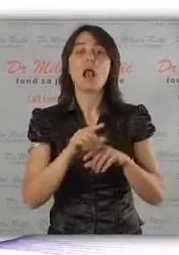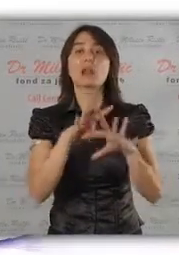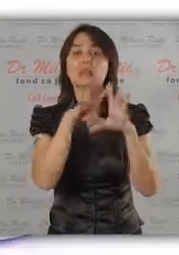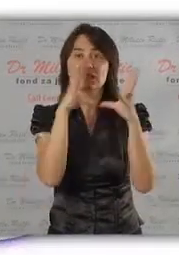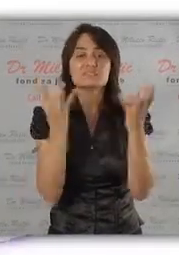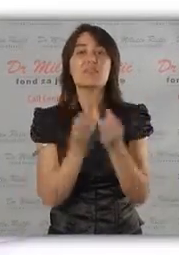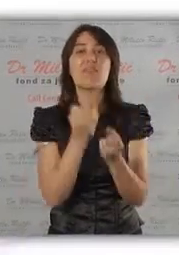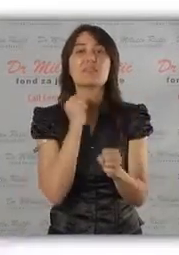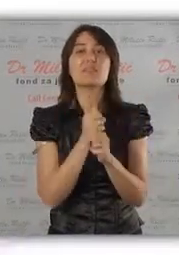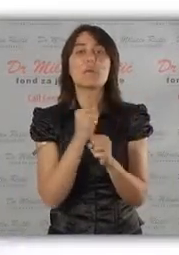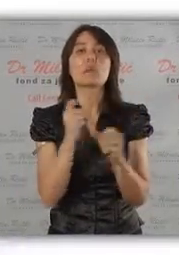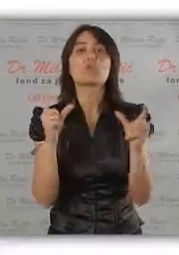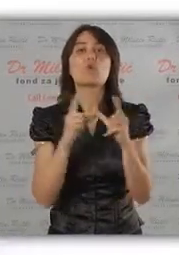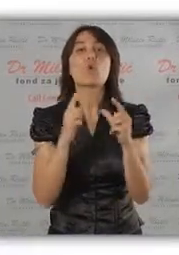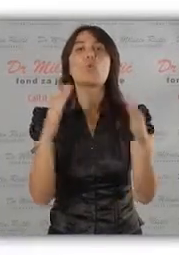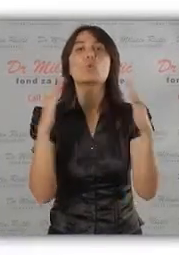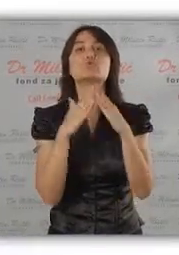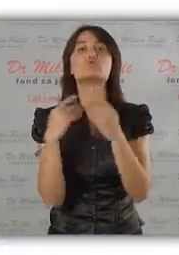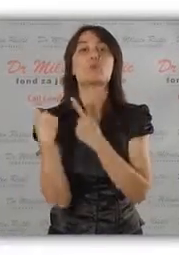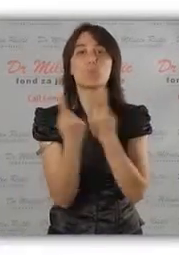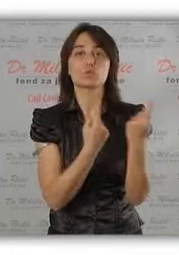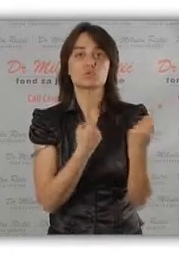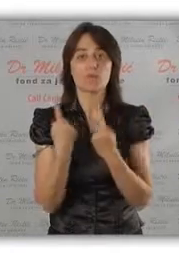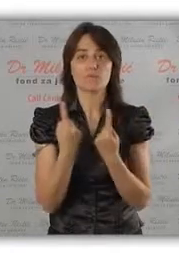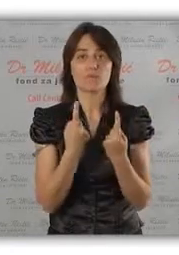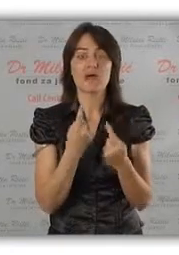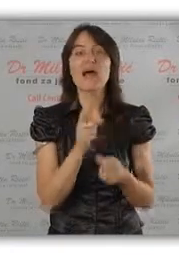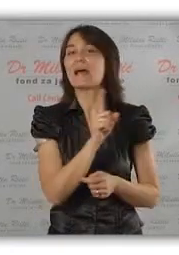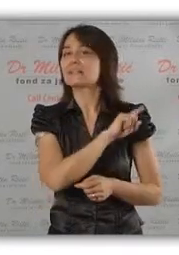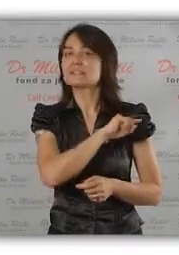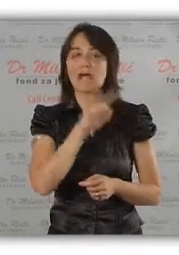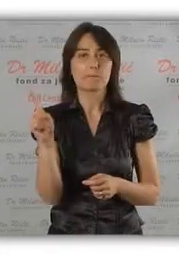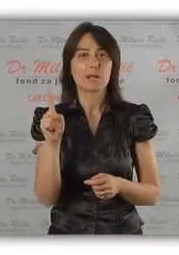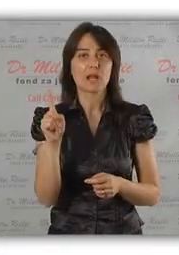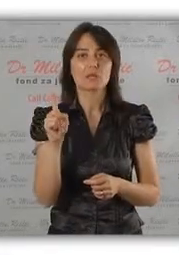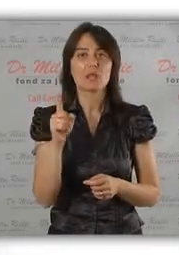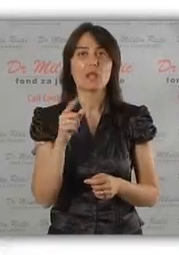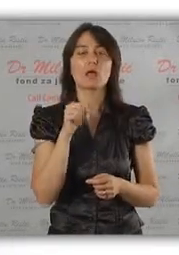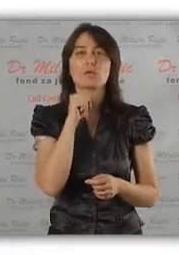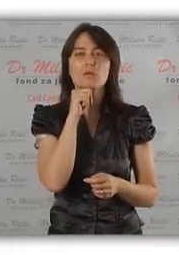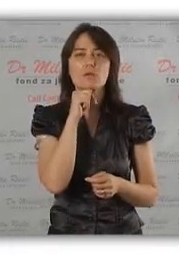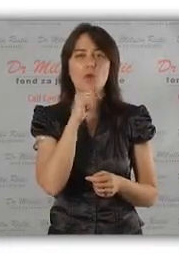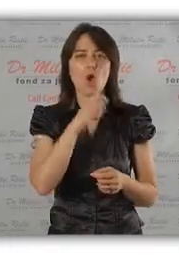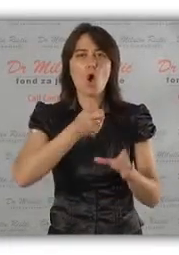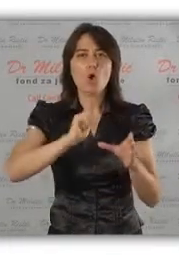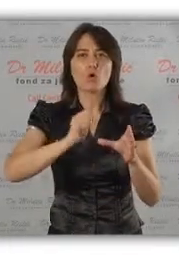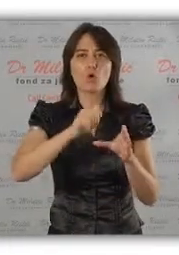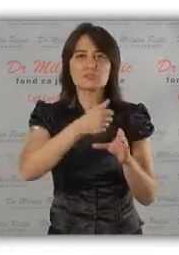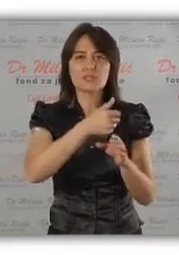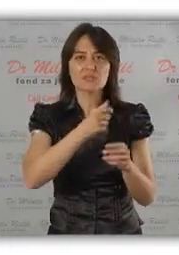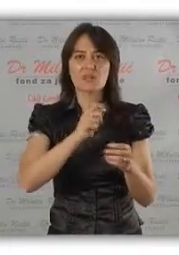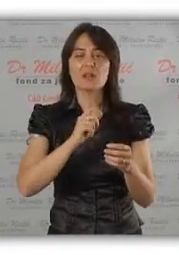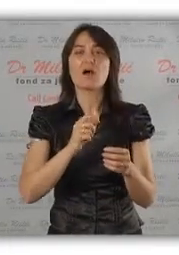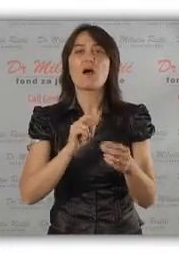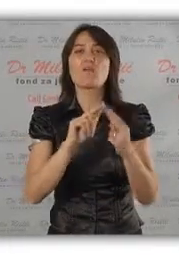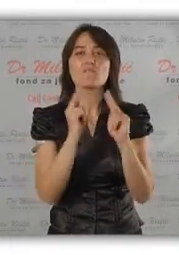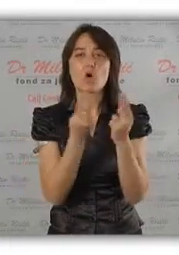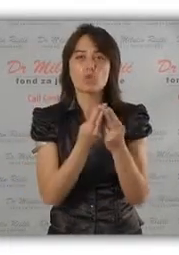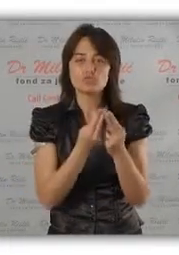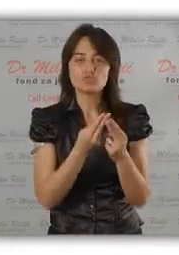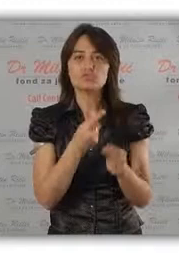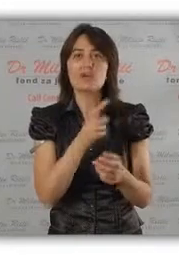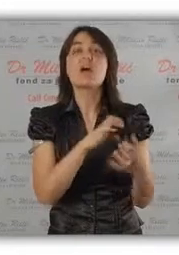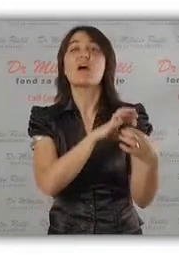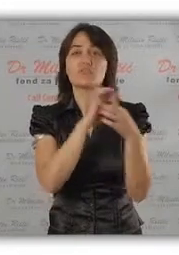voća, sušenog voća, ali sve napravljeno u kućnim uslovima. Zabranjeno, znači kupovno